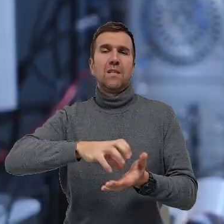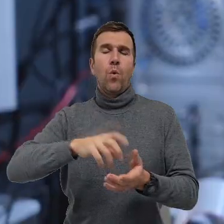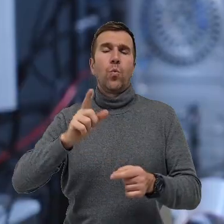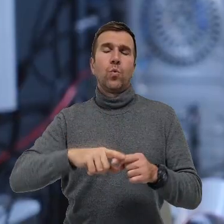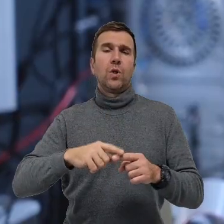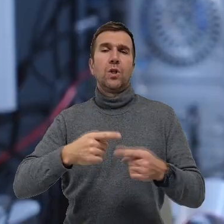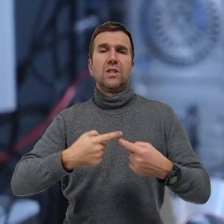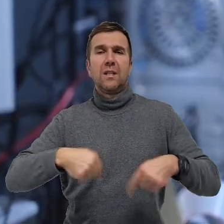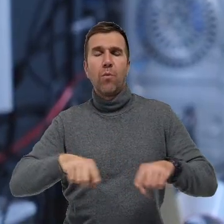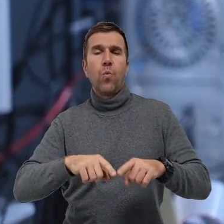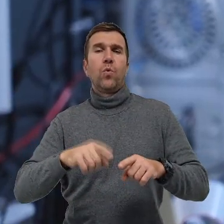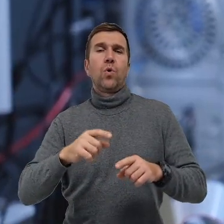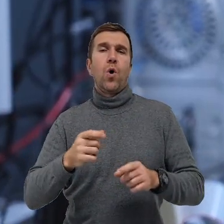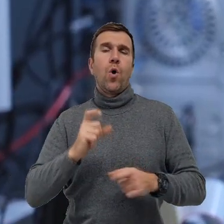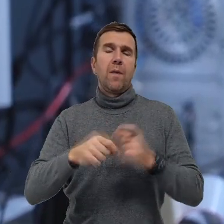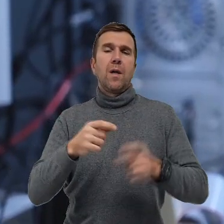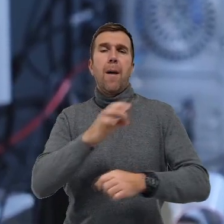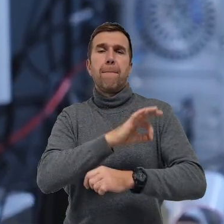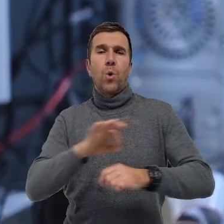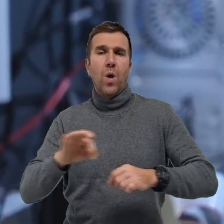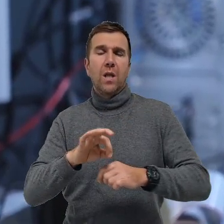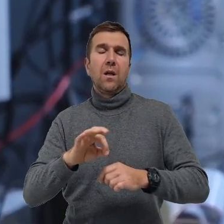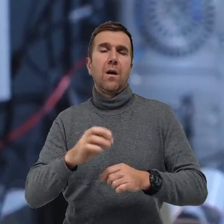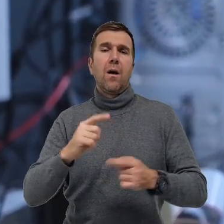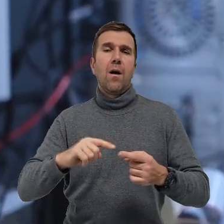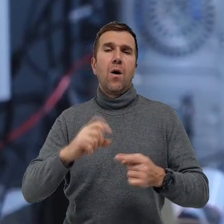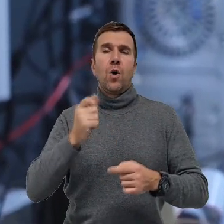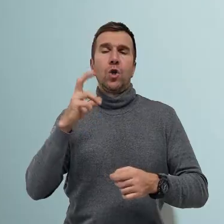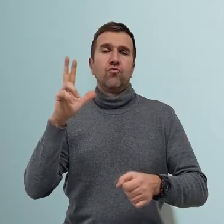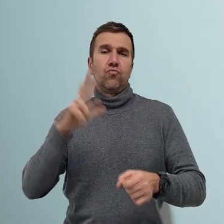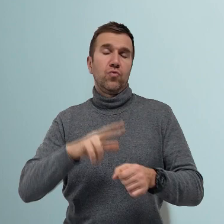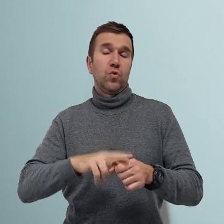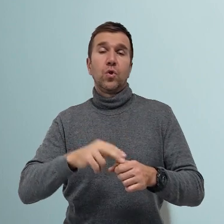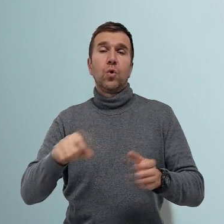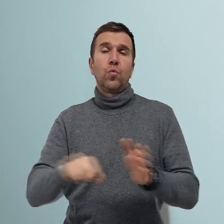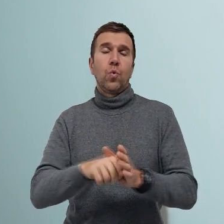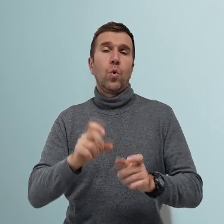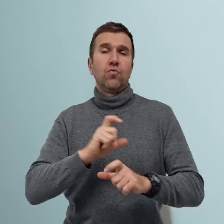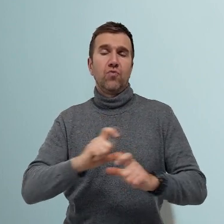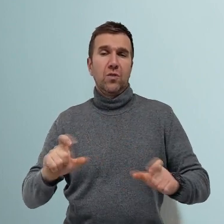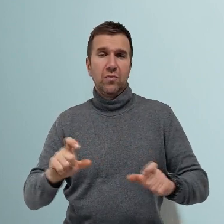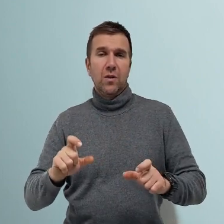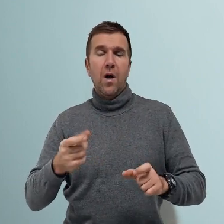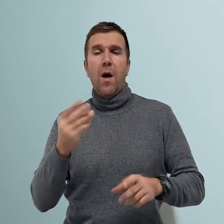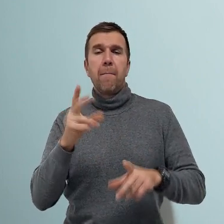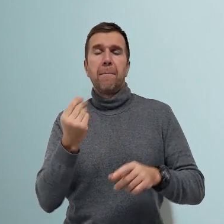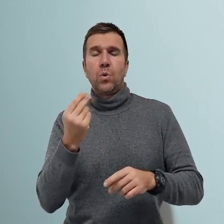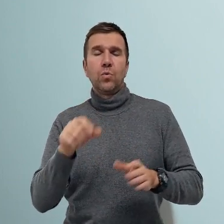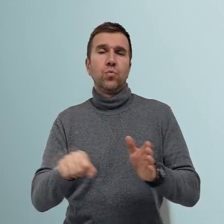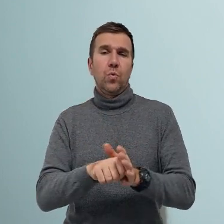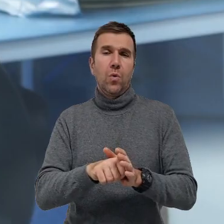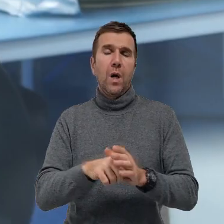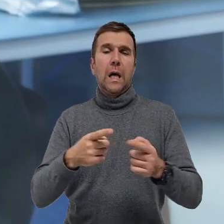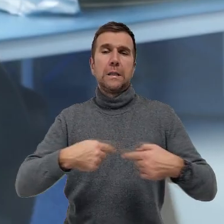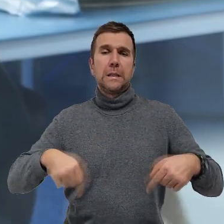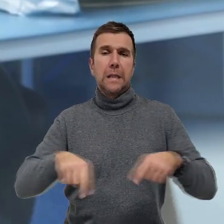zadanie zrealizować jakiś projekt. Zazwyczaj o czasie, w jakimś ograniczonym budżecie, no i jakiś jest zakres